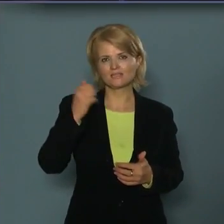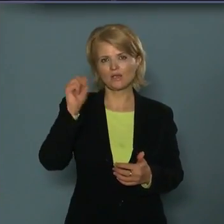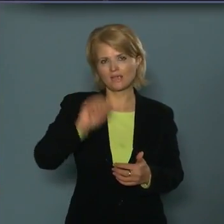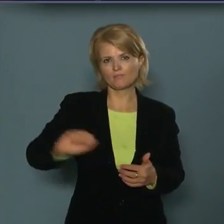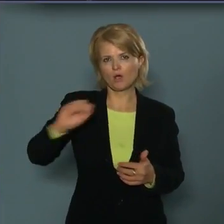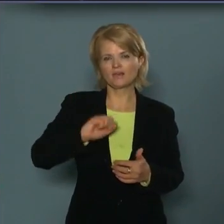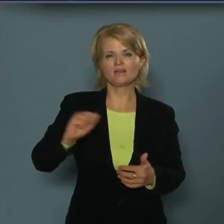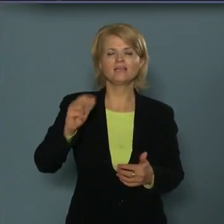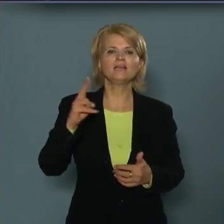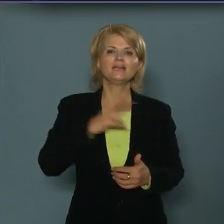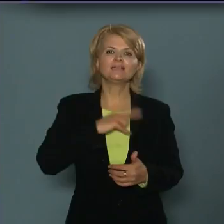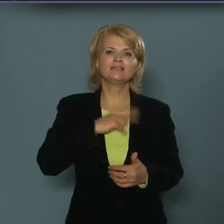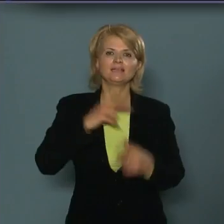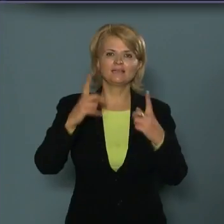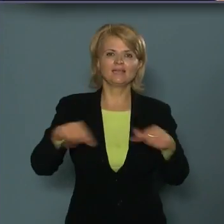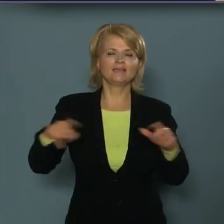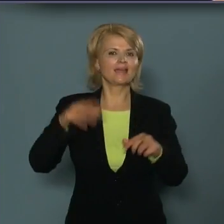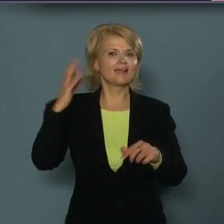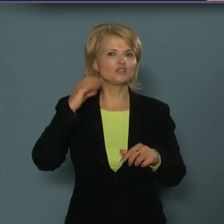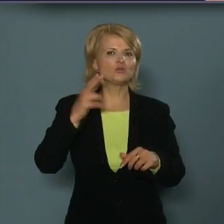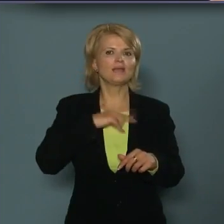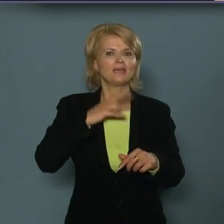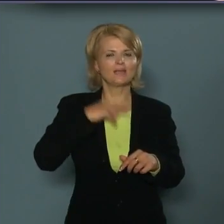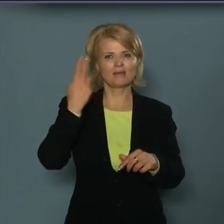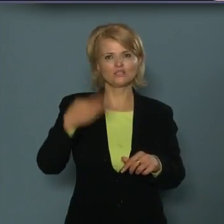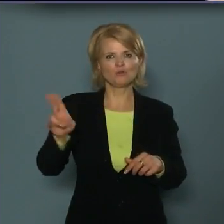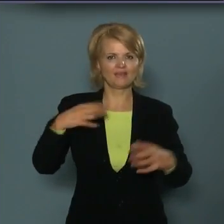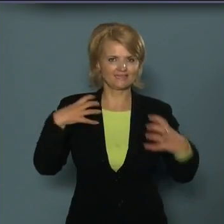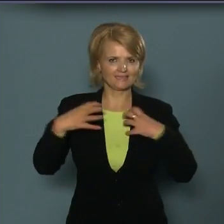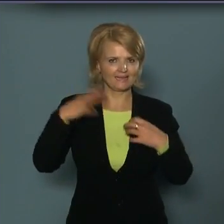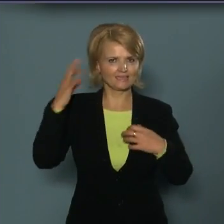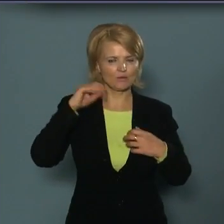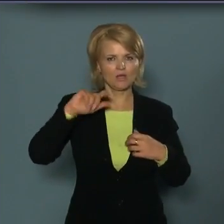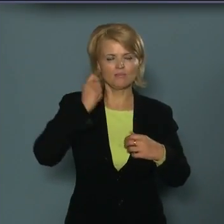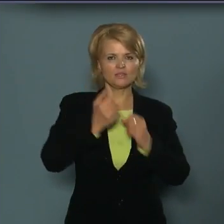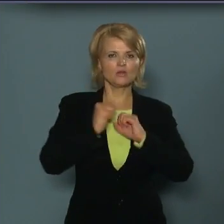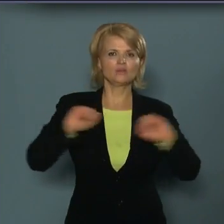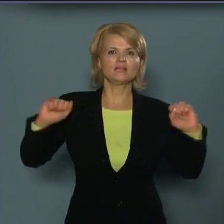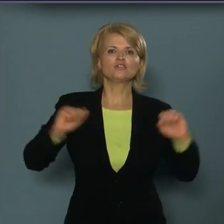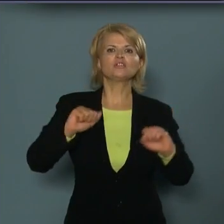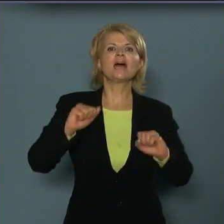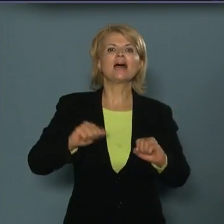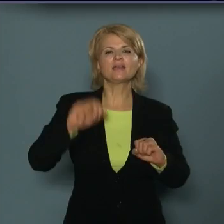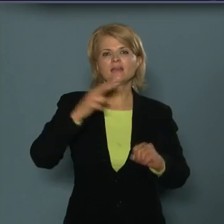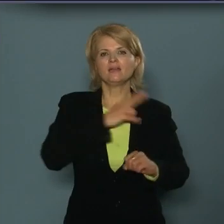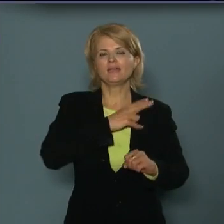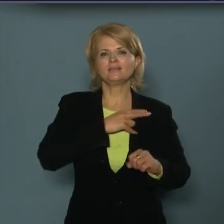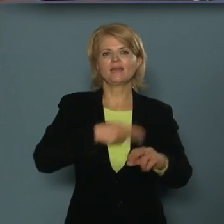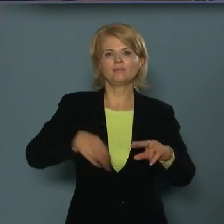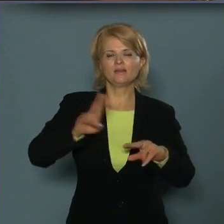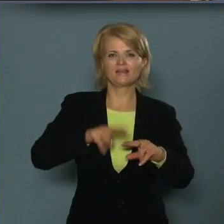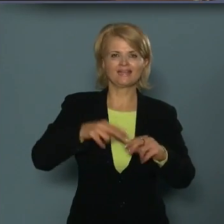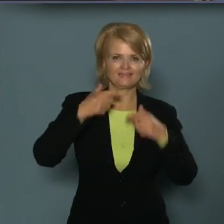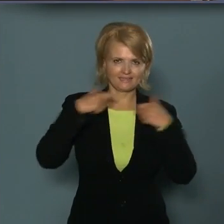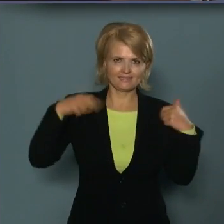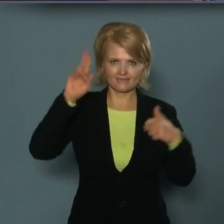kitüntetett énekesnő, színésznő, érdemes művész, míg a Magyar Köztársasági Érdemre tiszti keresztjét is megkapta, olvasható